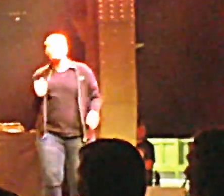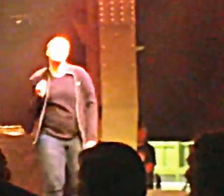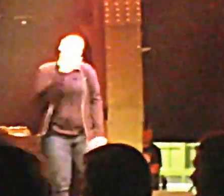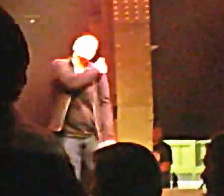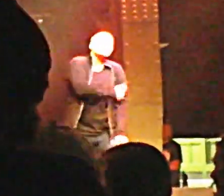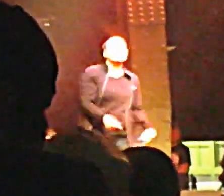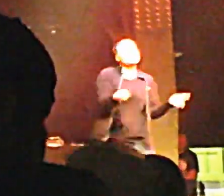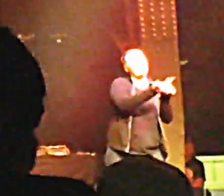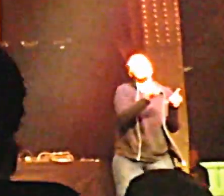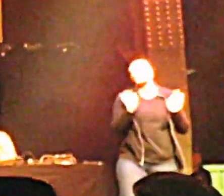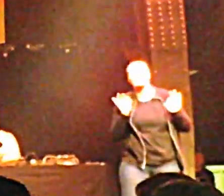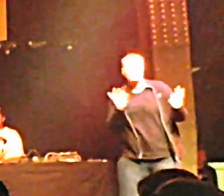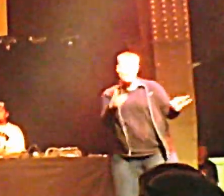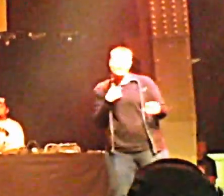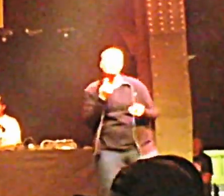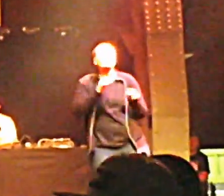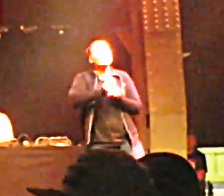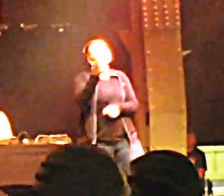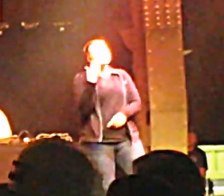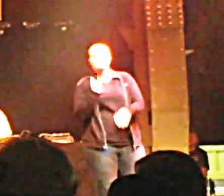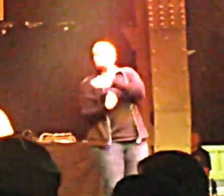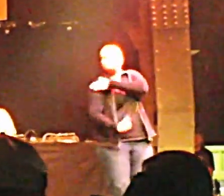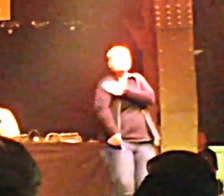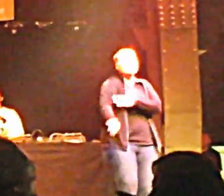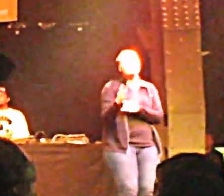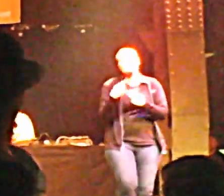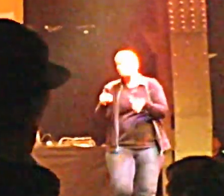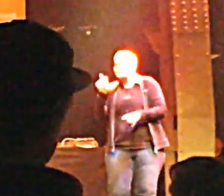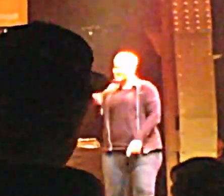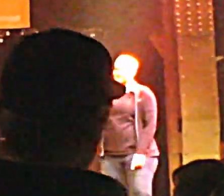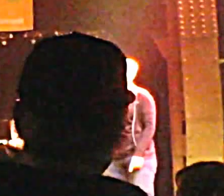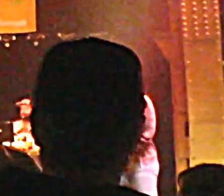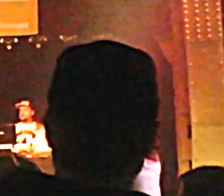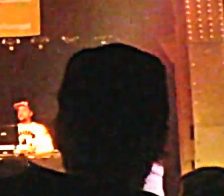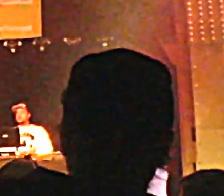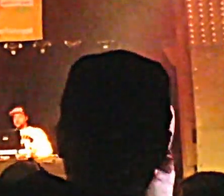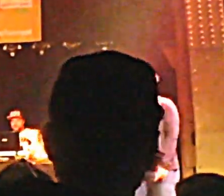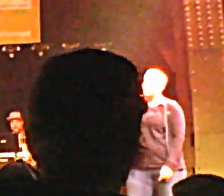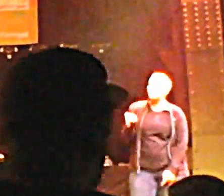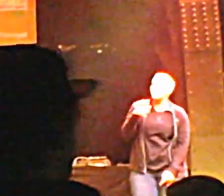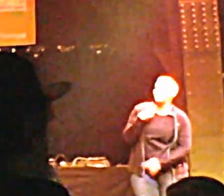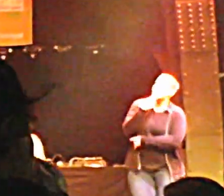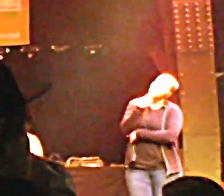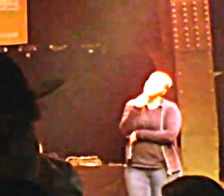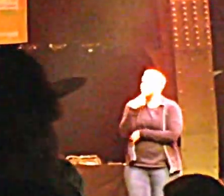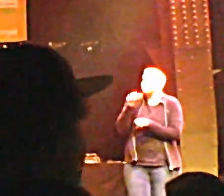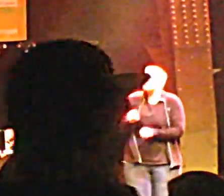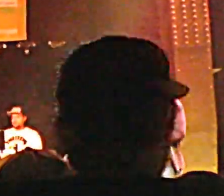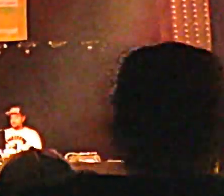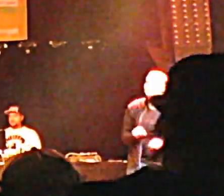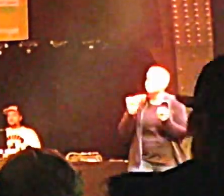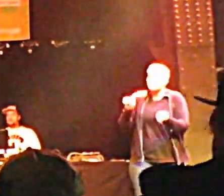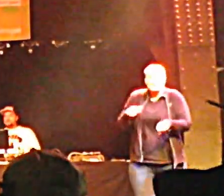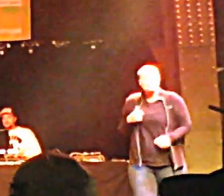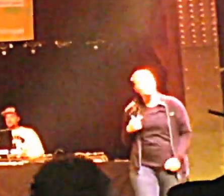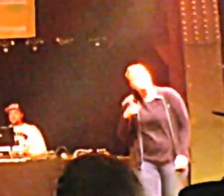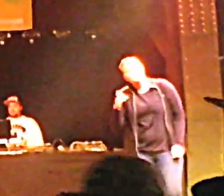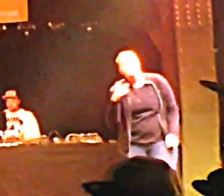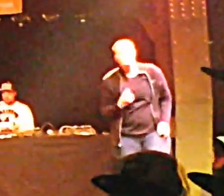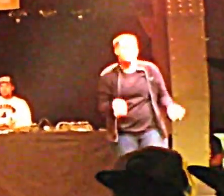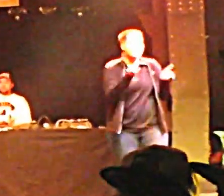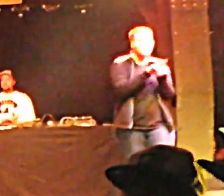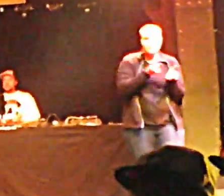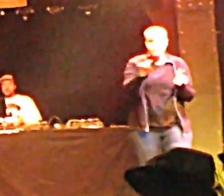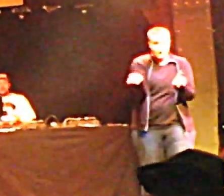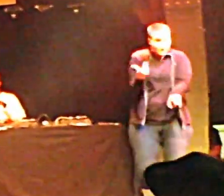Einerseits gleich und trotzdem anders. Die einen sagen schwach, die anderen sagen der kann was. Einerseits gleich, trotzdem verschieden. Die einen